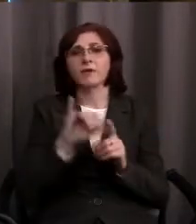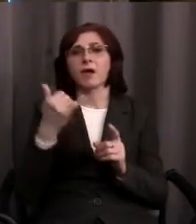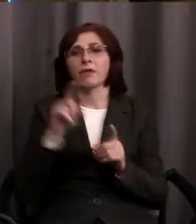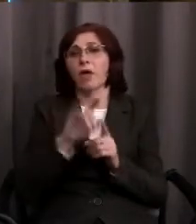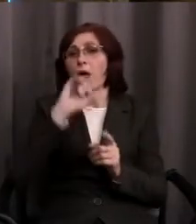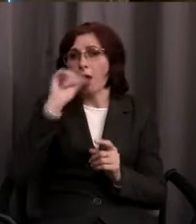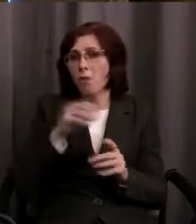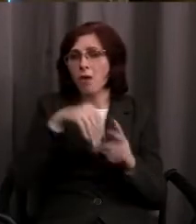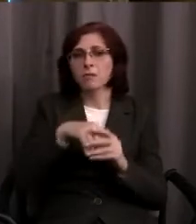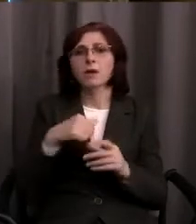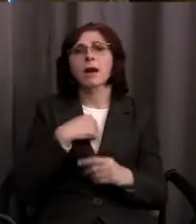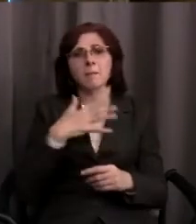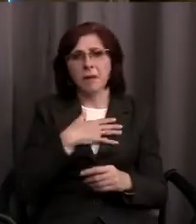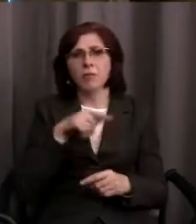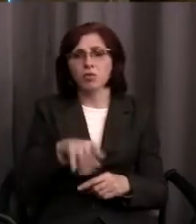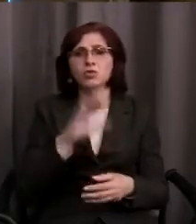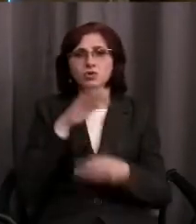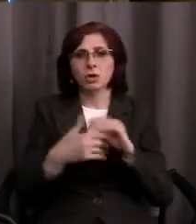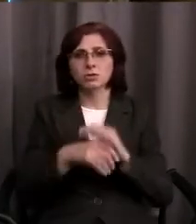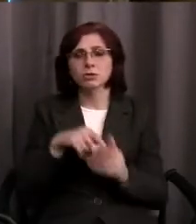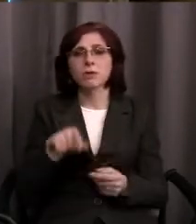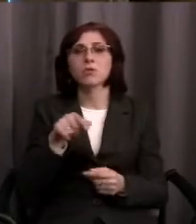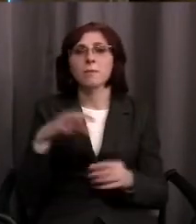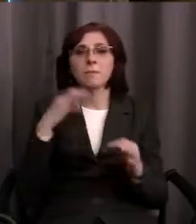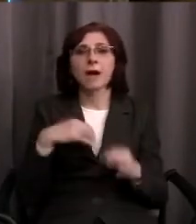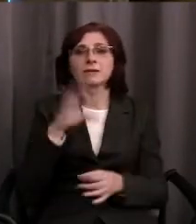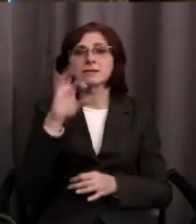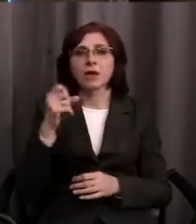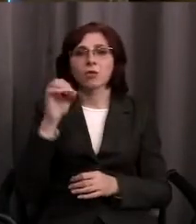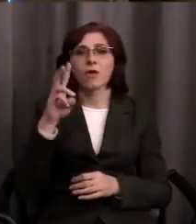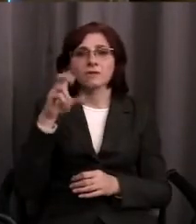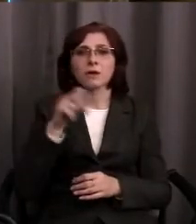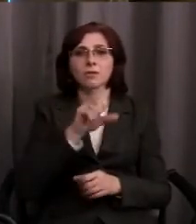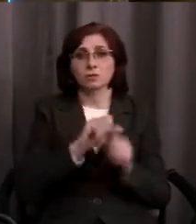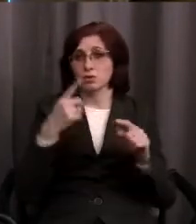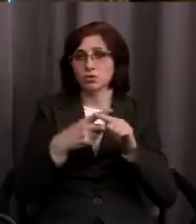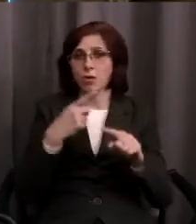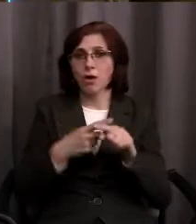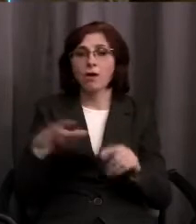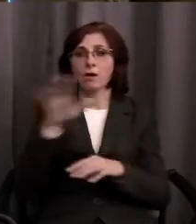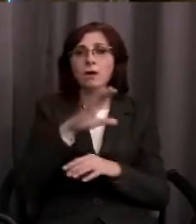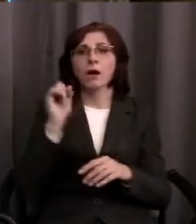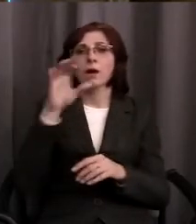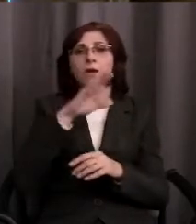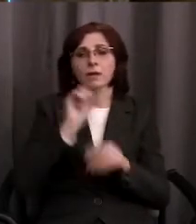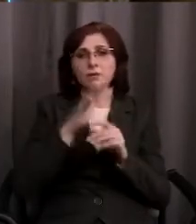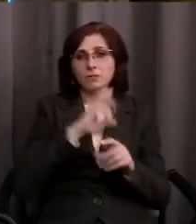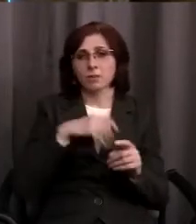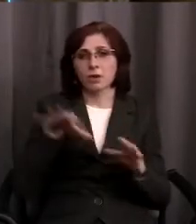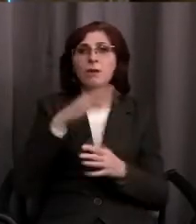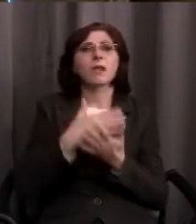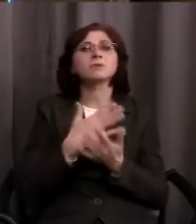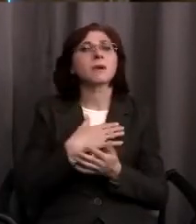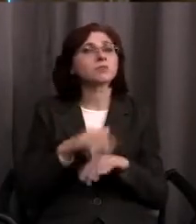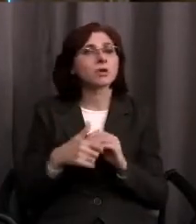jak i europejskiej. Mamy to szczęście, że tu obecna pani Alicja Sadowska jest członkiem zarządu Alzheimer Europe. A dlaczego mamy